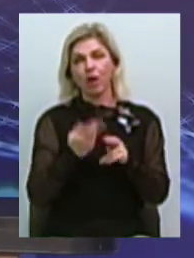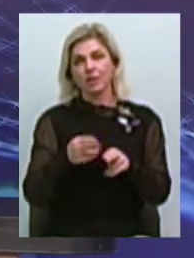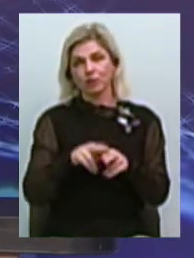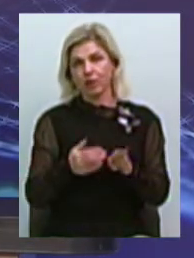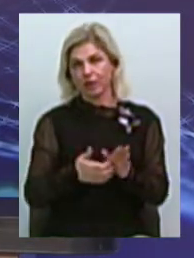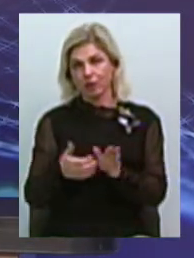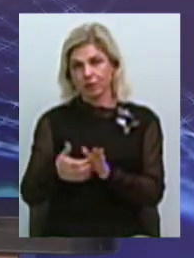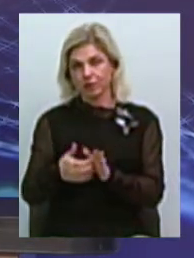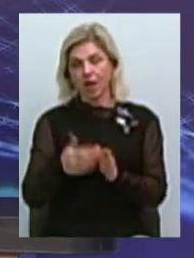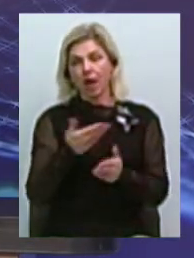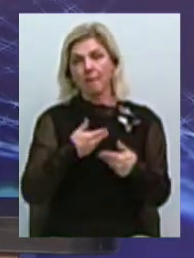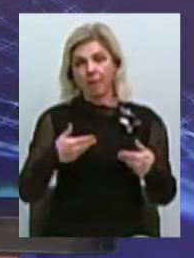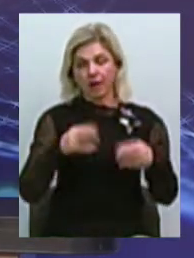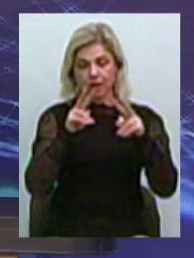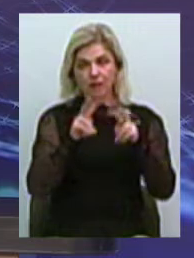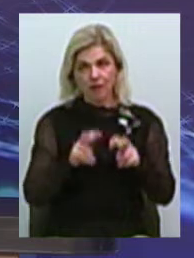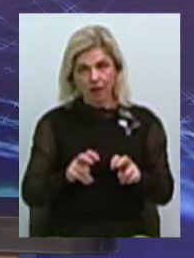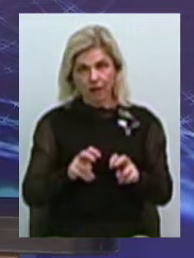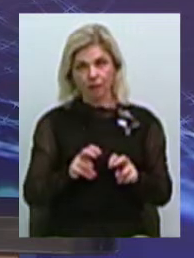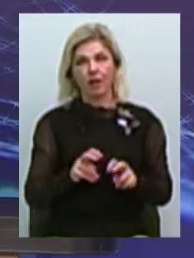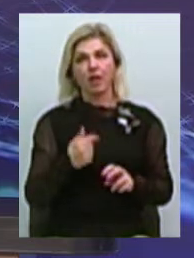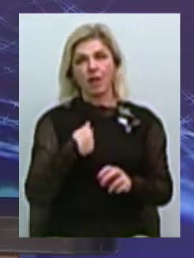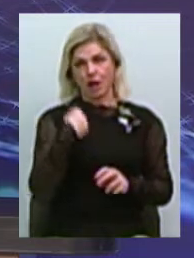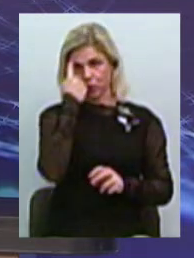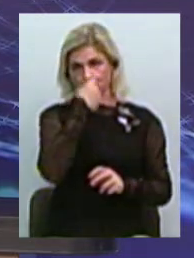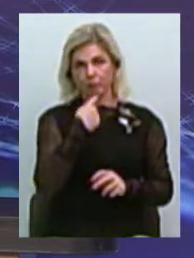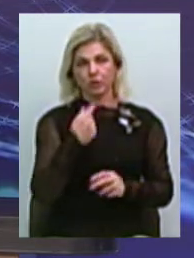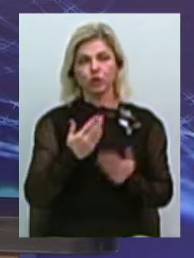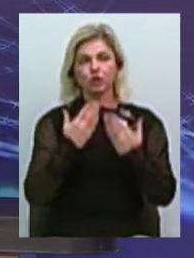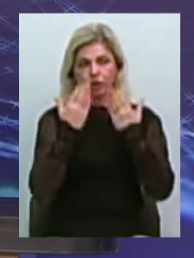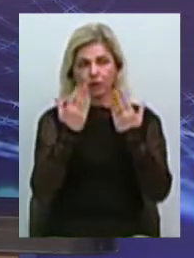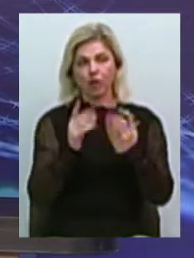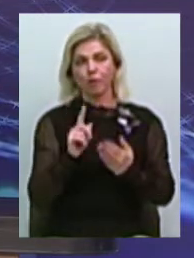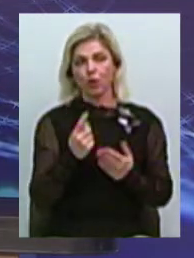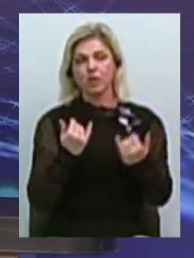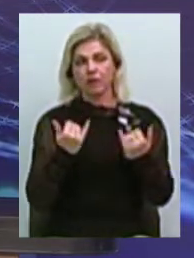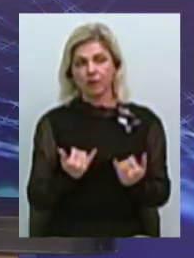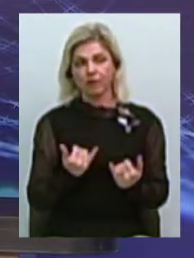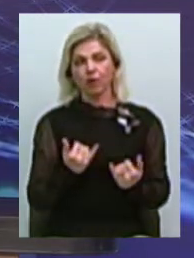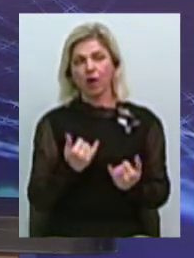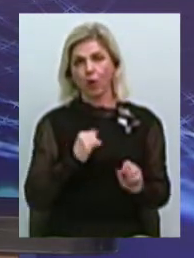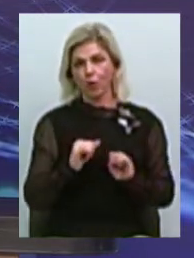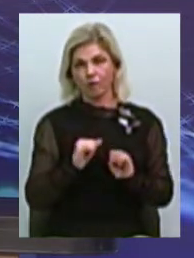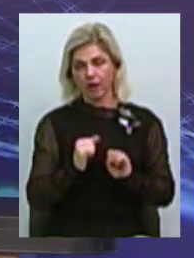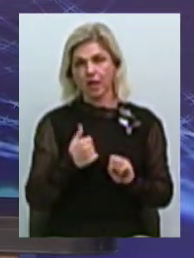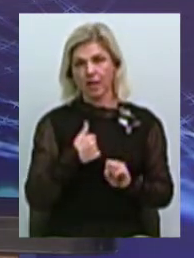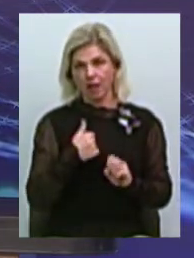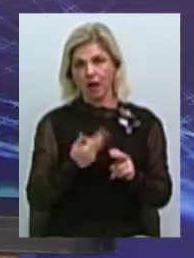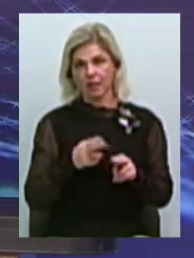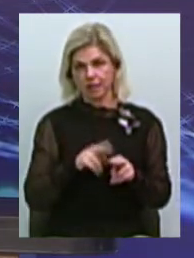його розглядаємо. Переважно, ну я особисто його читаю, тому що на сьогоднішній день модератором є я з цієї